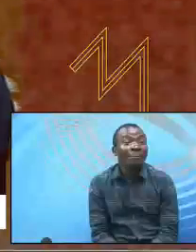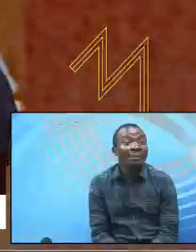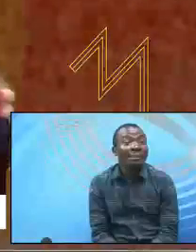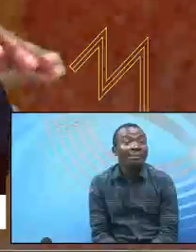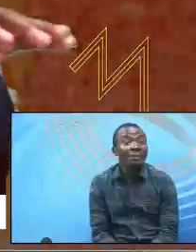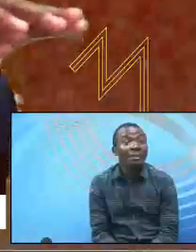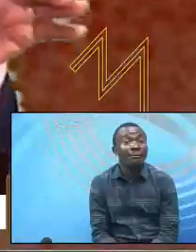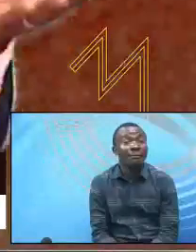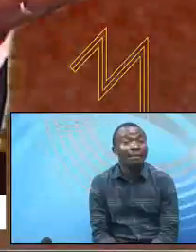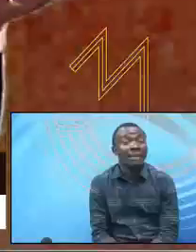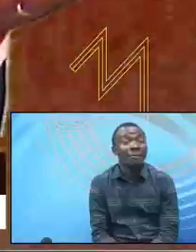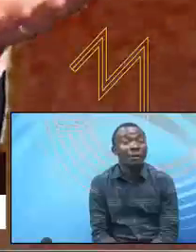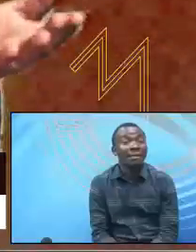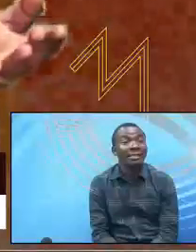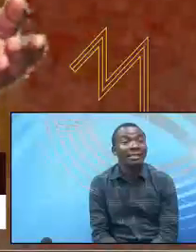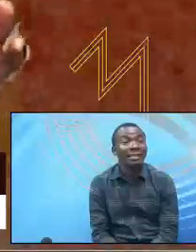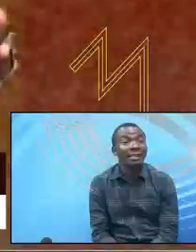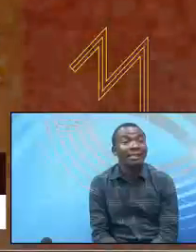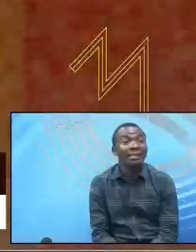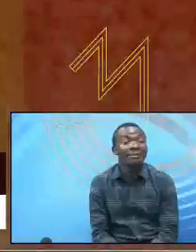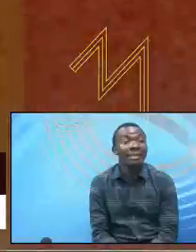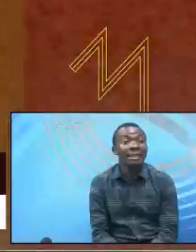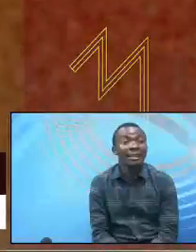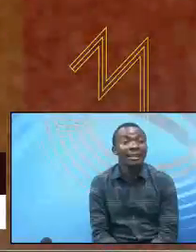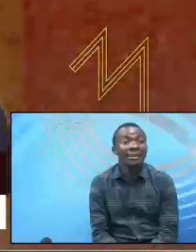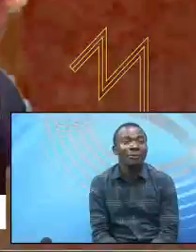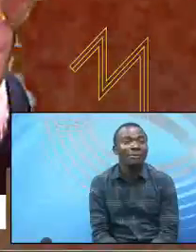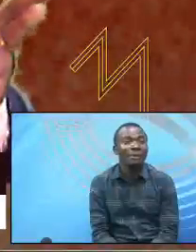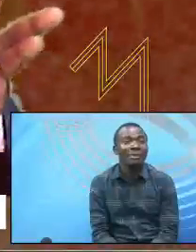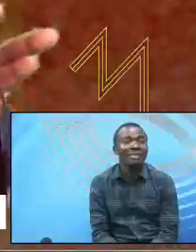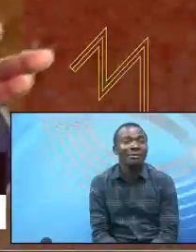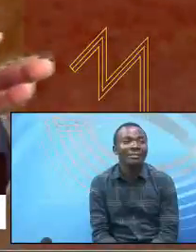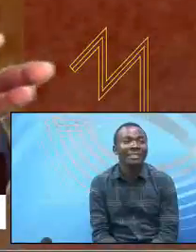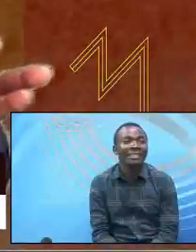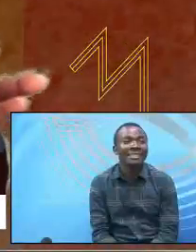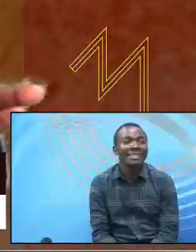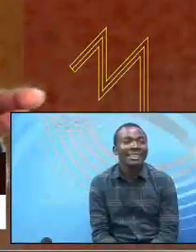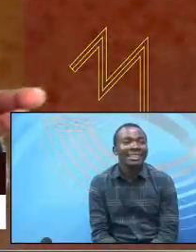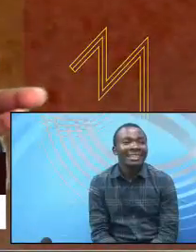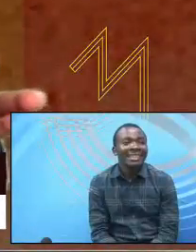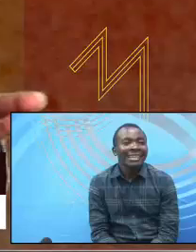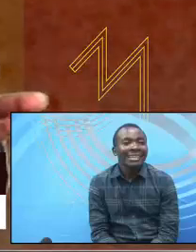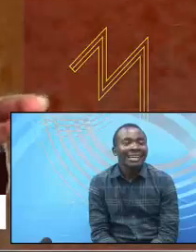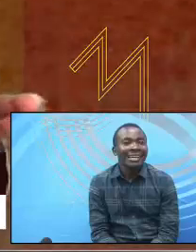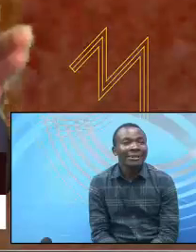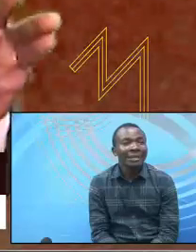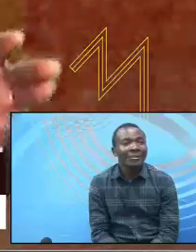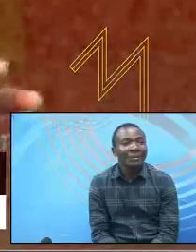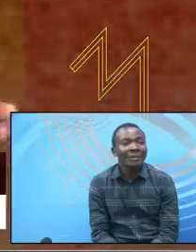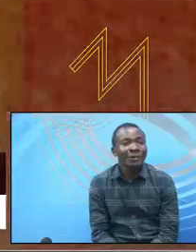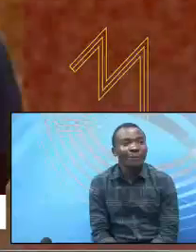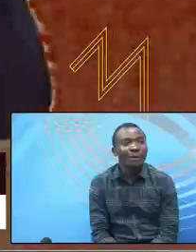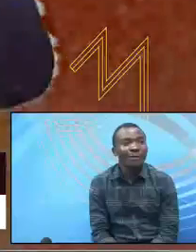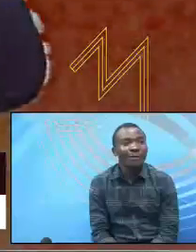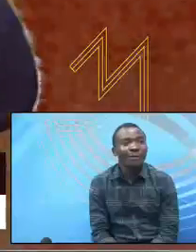wabonaga polisi ifata za modoka zigenda zivuga uburyo abantu birinda covid, ariko kareba